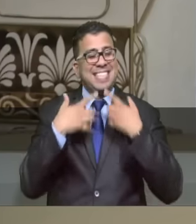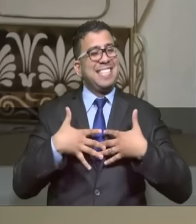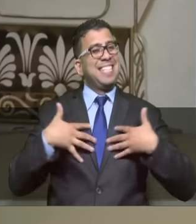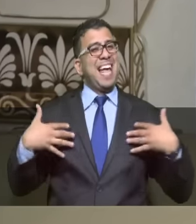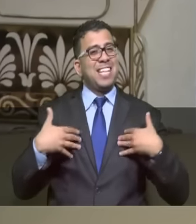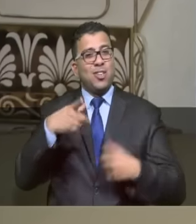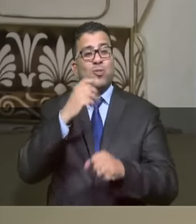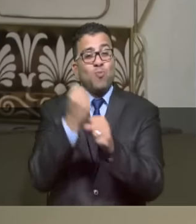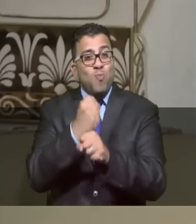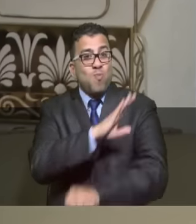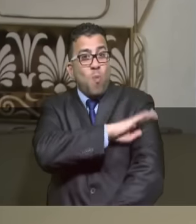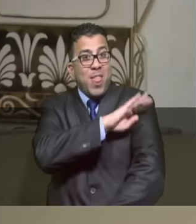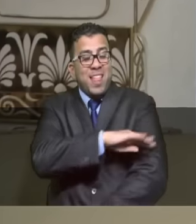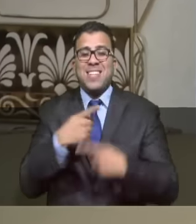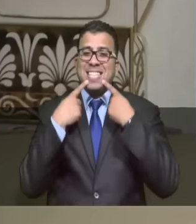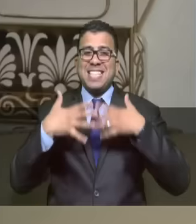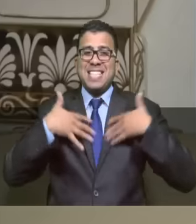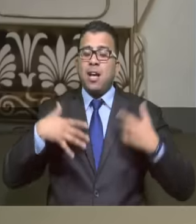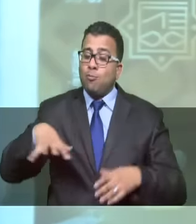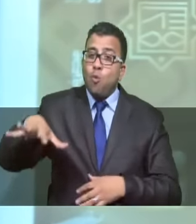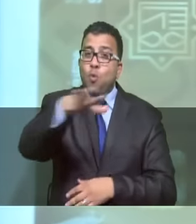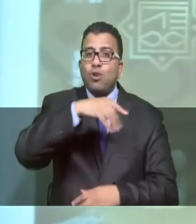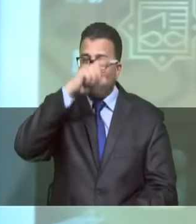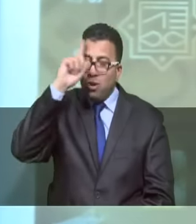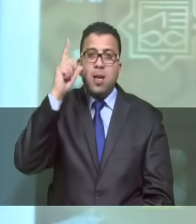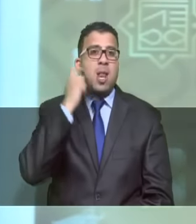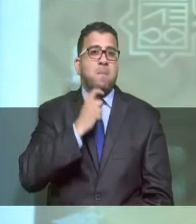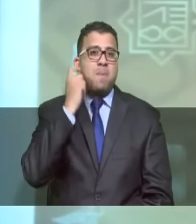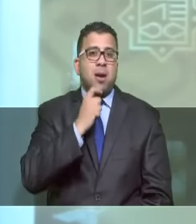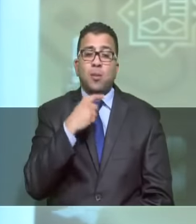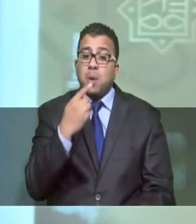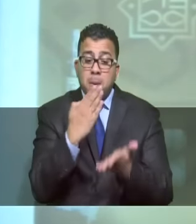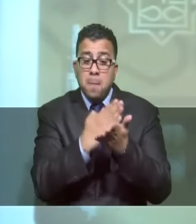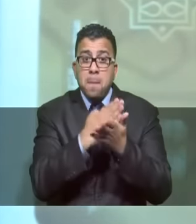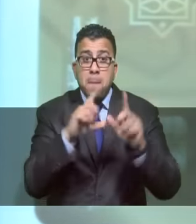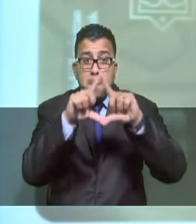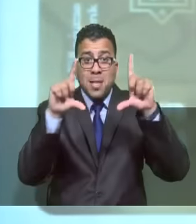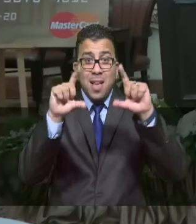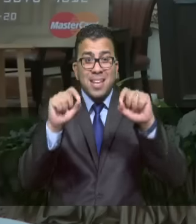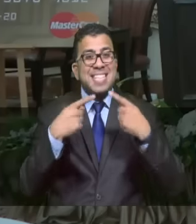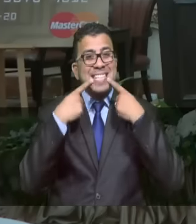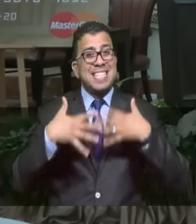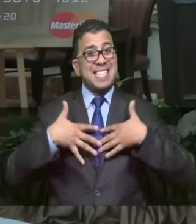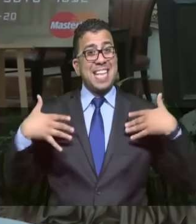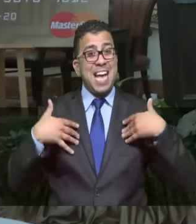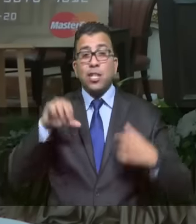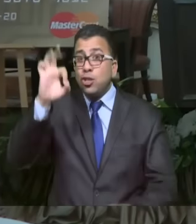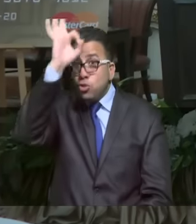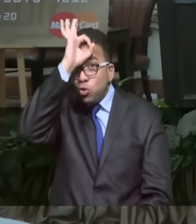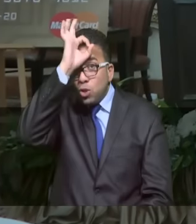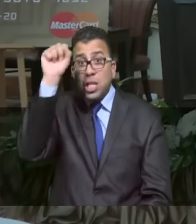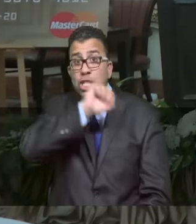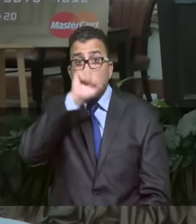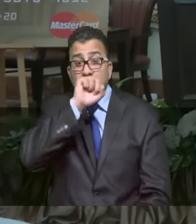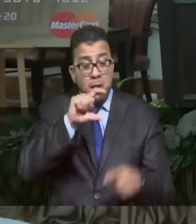الموظفين وشرطة الشارقة، وإن شاء الله بكافة الإمارات بإذن الله. بطاقة السعادة تتيح لموظفي شرطة الشارقة الاستفادة